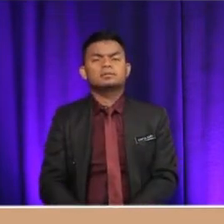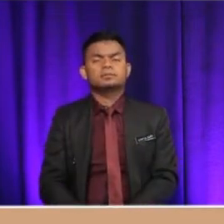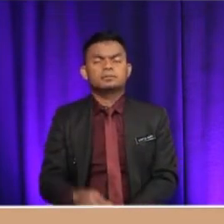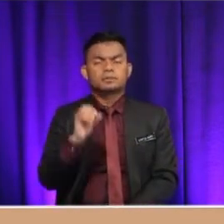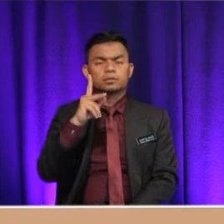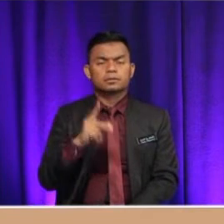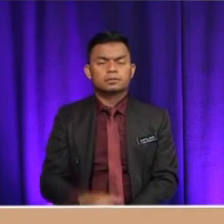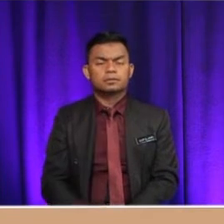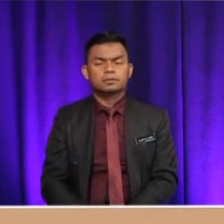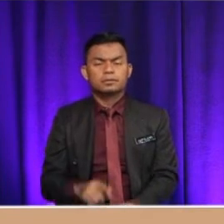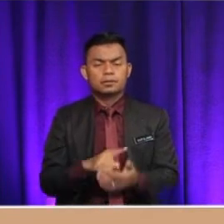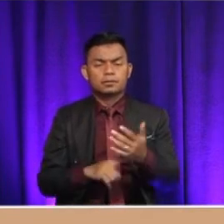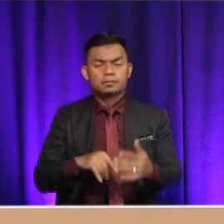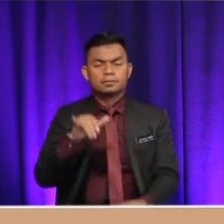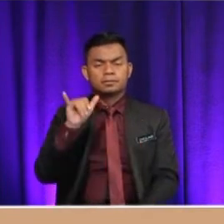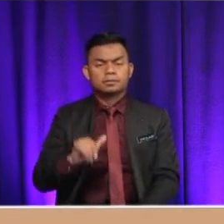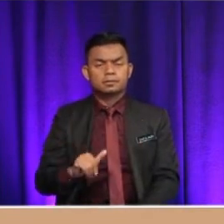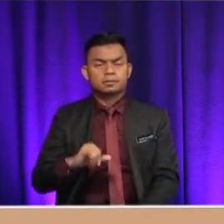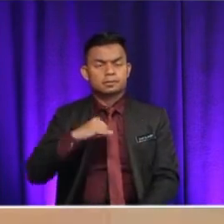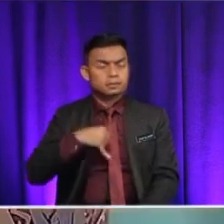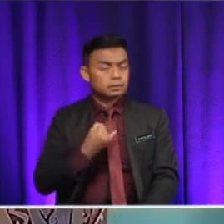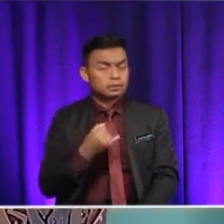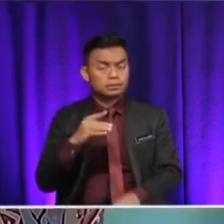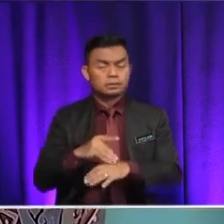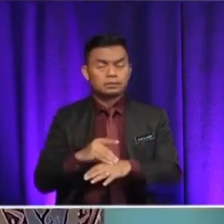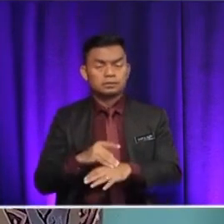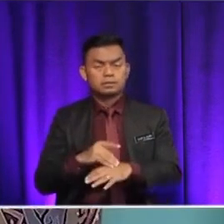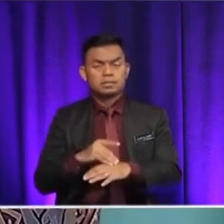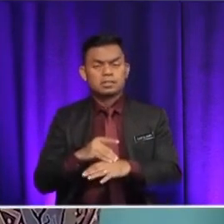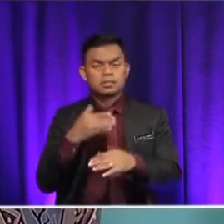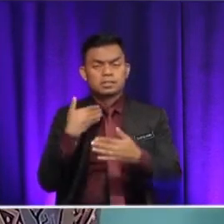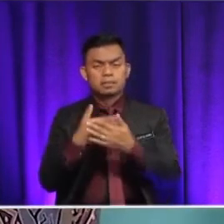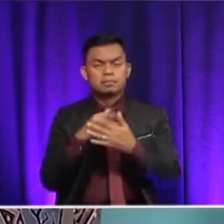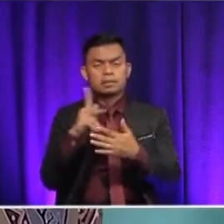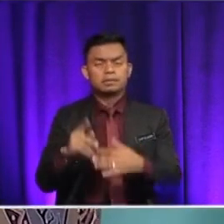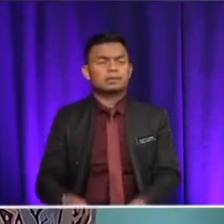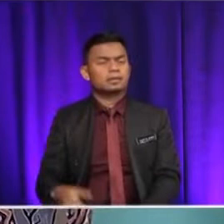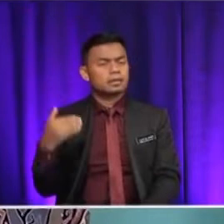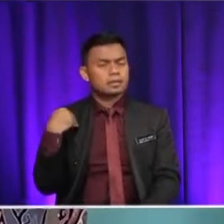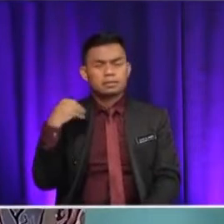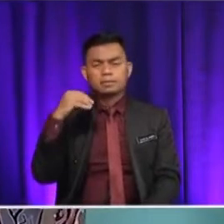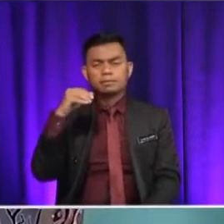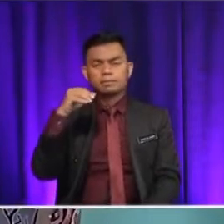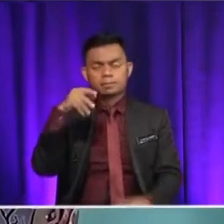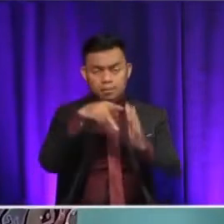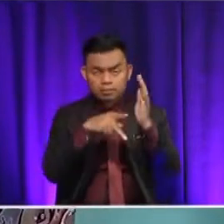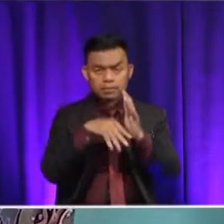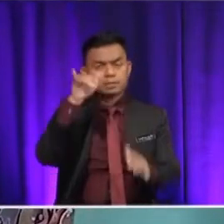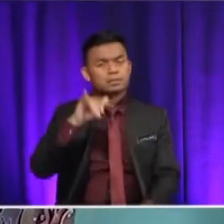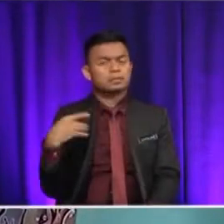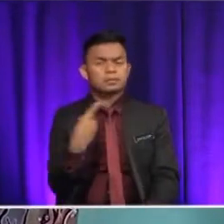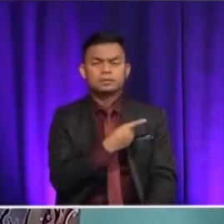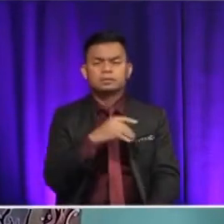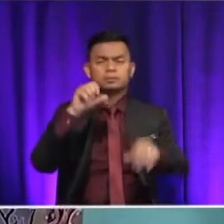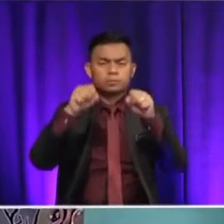Okey, apa yang disampaikan dalam lukisan perpaipan tadi? Okey, ada beberapa perkara yang kita boleh baca